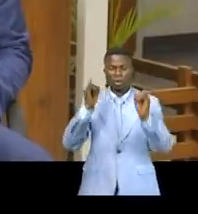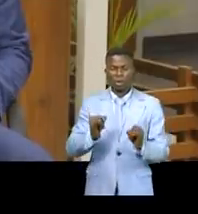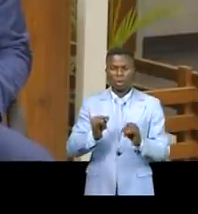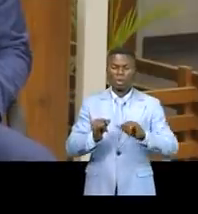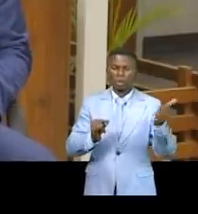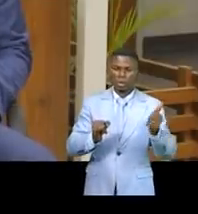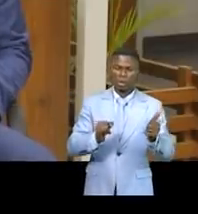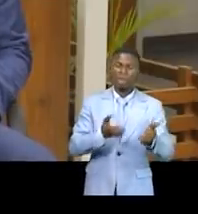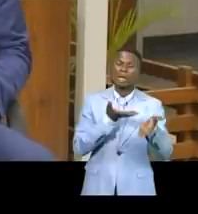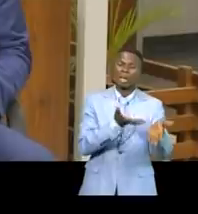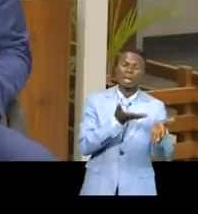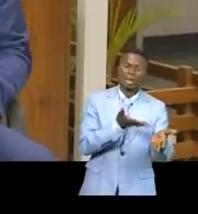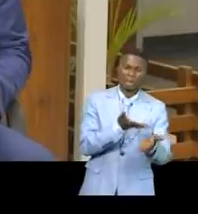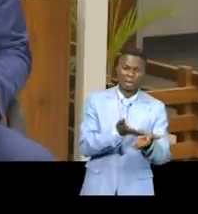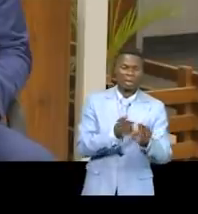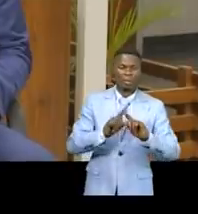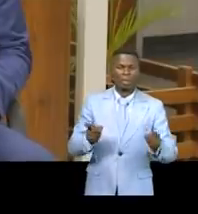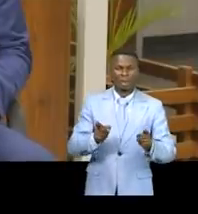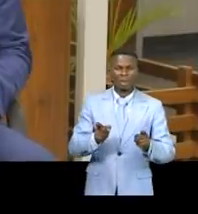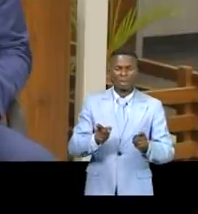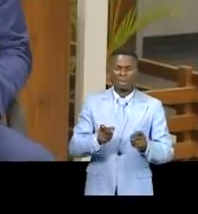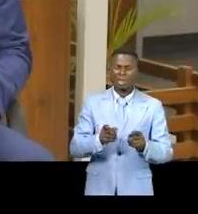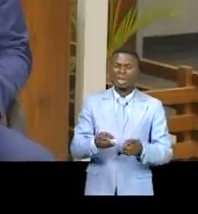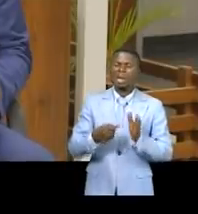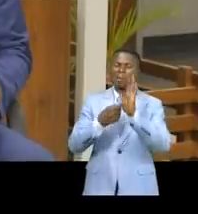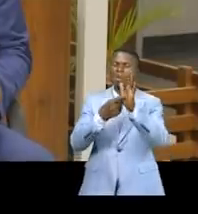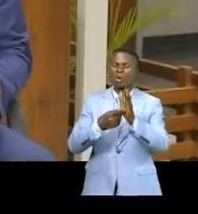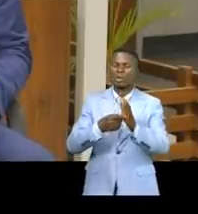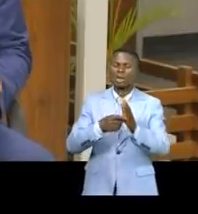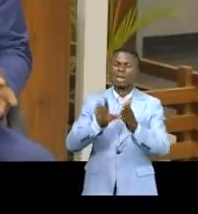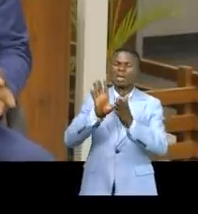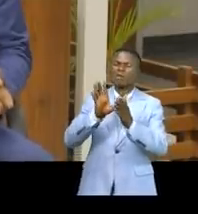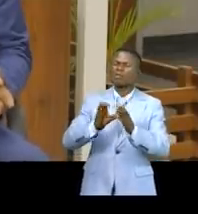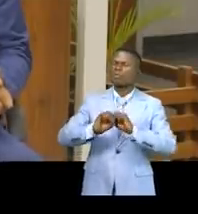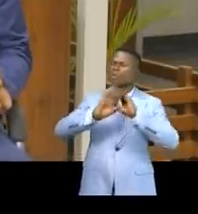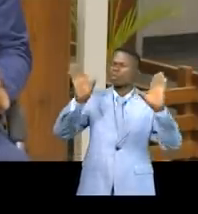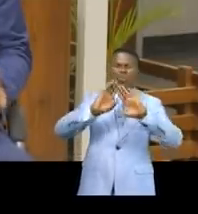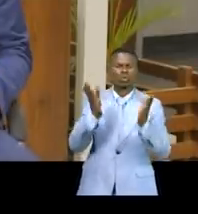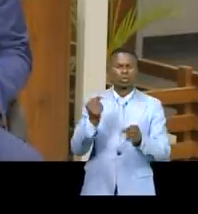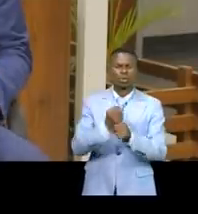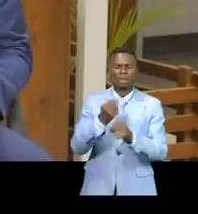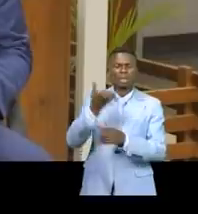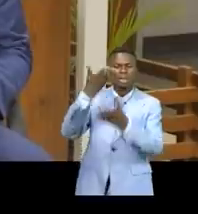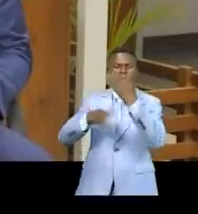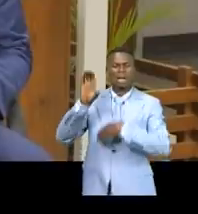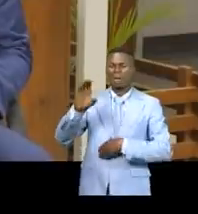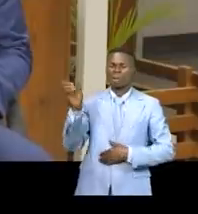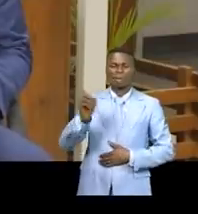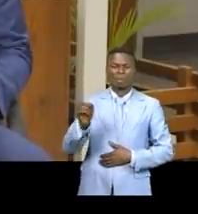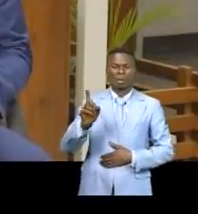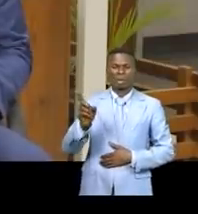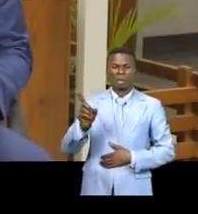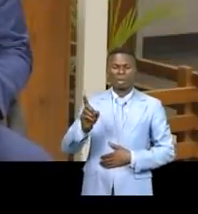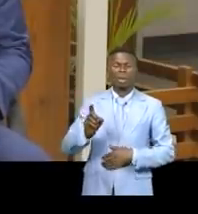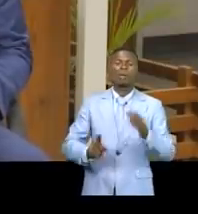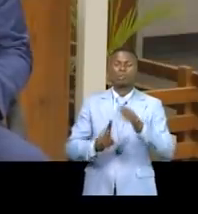qui malheureusement n'ont pas la bande passante pour prendre en charge toutes les transactions au niveau de la banque. Et c'est en